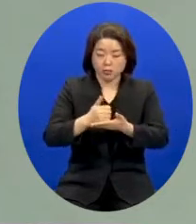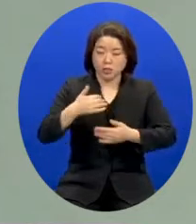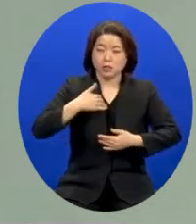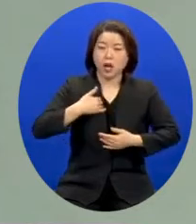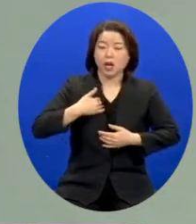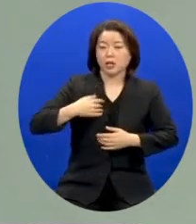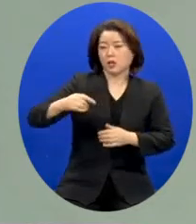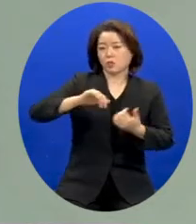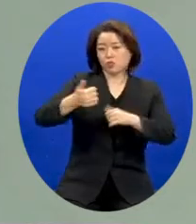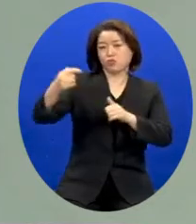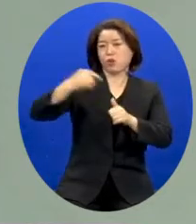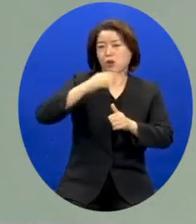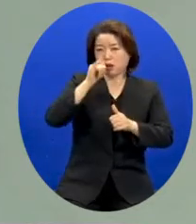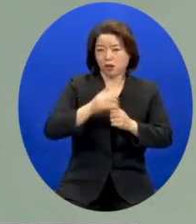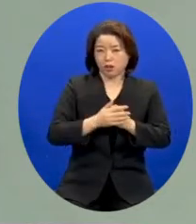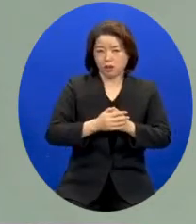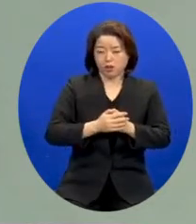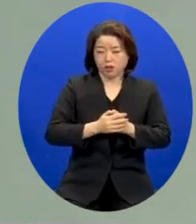선한 게 조금도 없다.